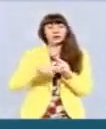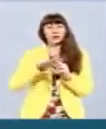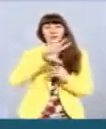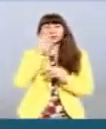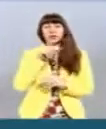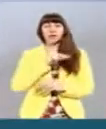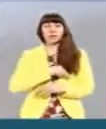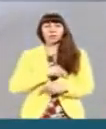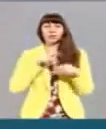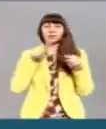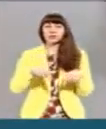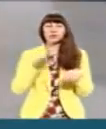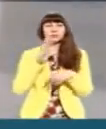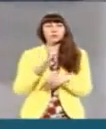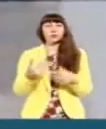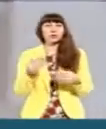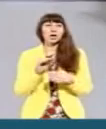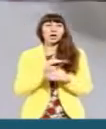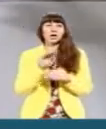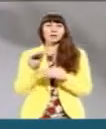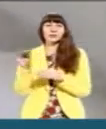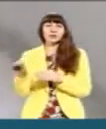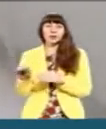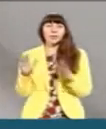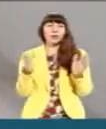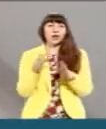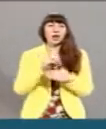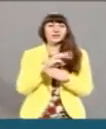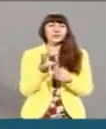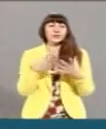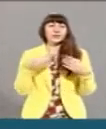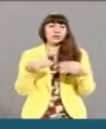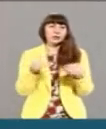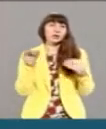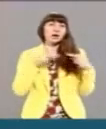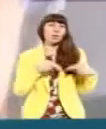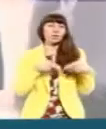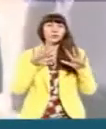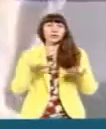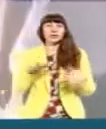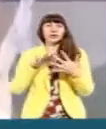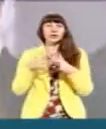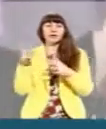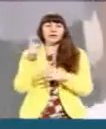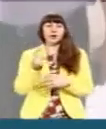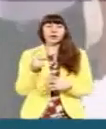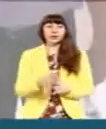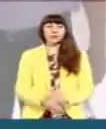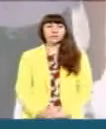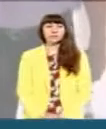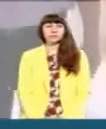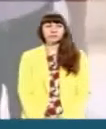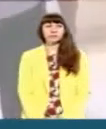жерге аз қамтылған отбасылар мен жергілікті шаруа қожалығының жұмыскерлері қоныстанбақ. Тұрғындар Әлімғазиев қожалығы тарапынан көрсетіліп жатқан